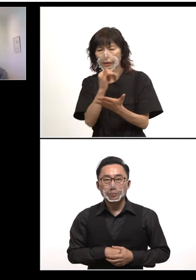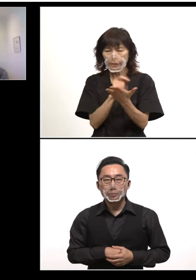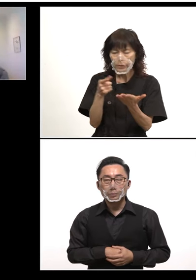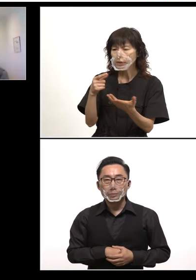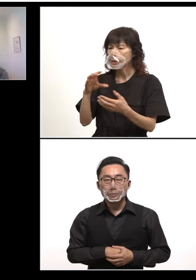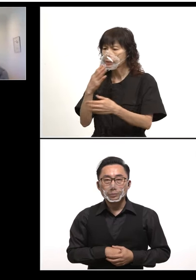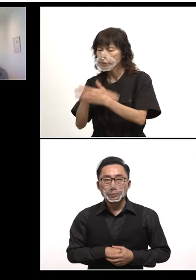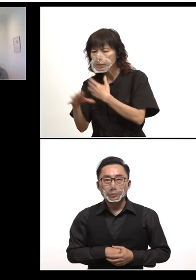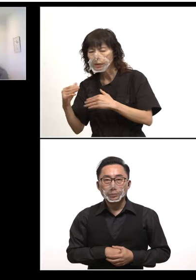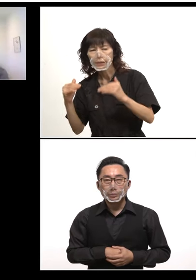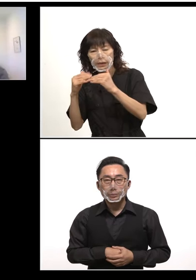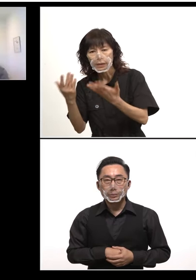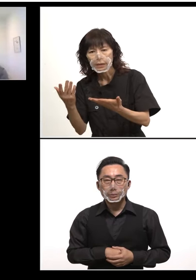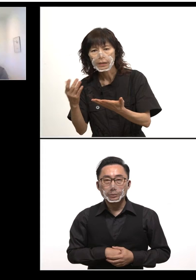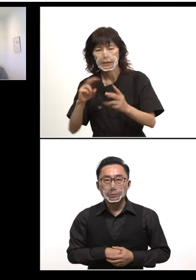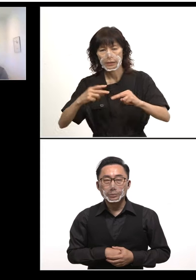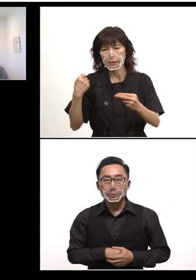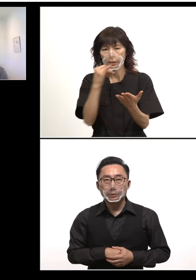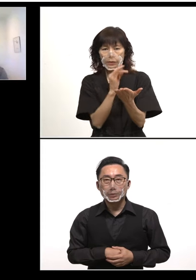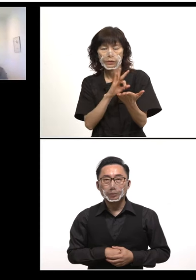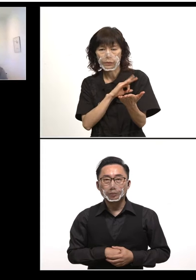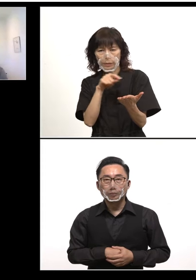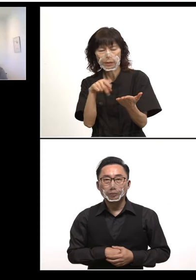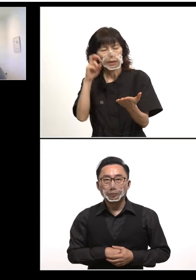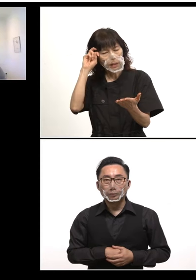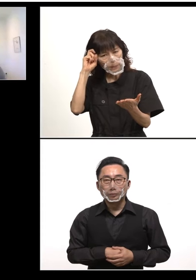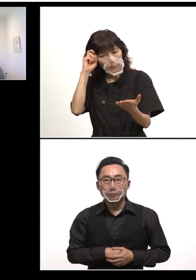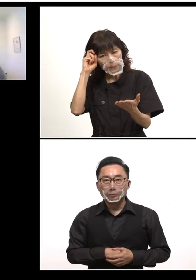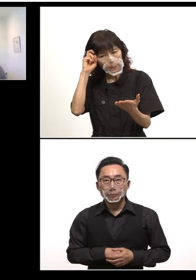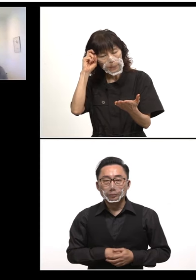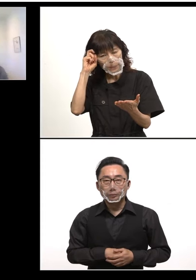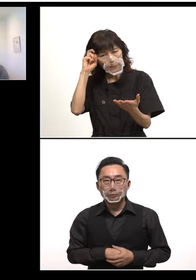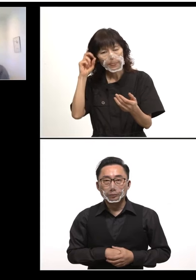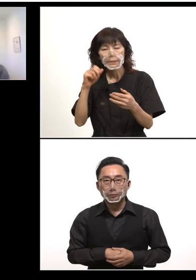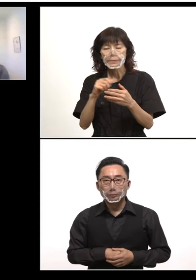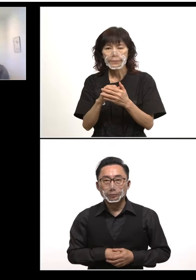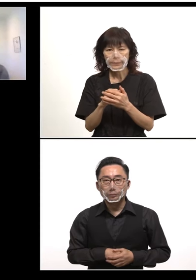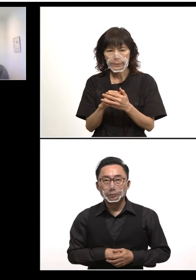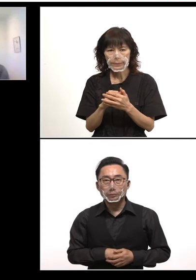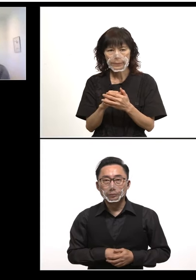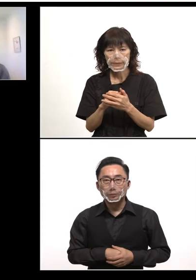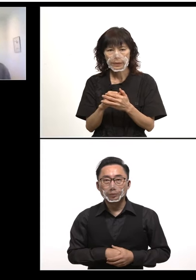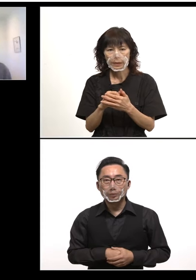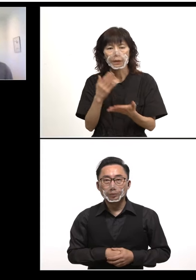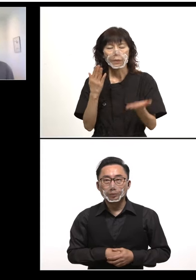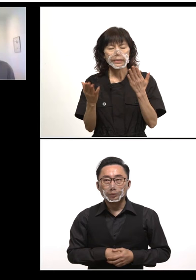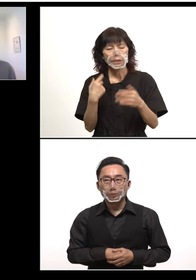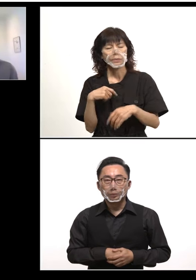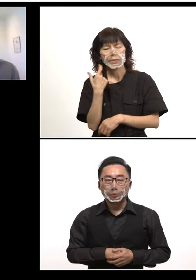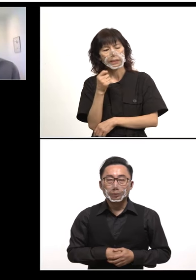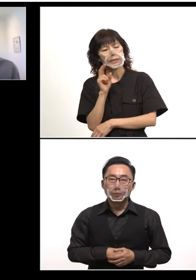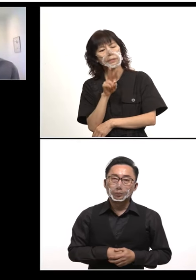咧？咁好多時候我哋喺展覽藝術會入邊，我哋都會去研究一樣嘢，即係其實。我哋好多時候我哋可能好 simply 淨係睇